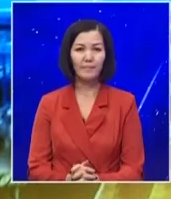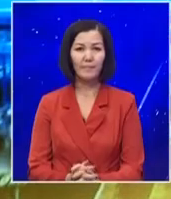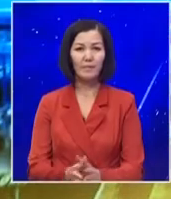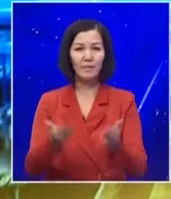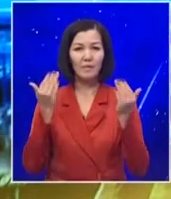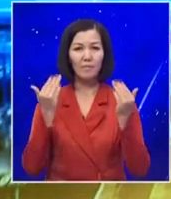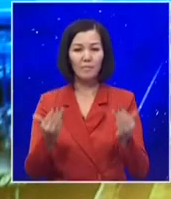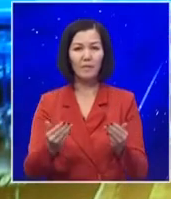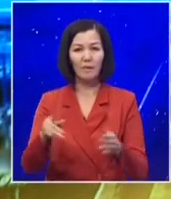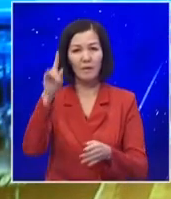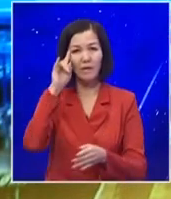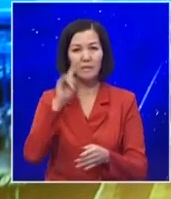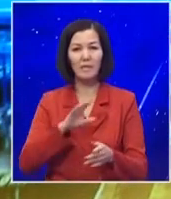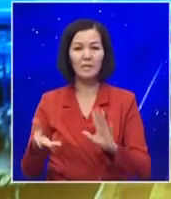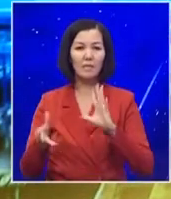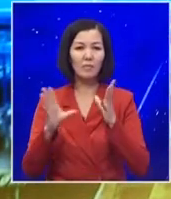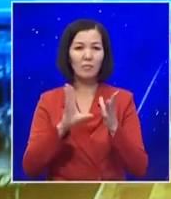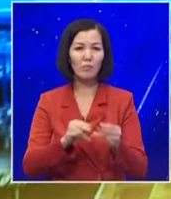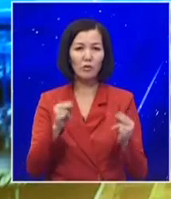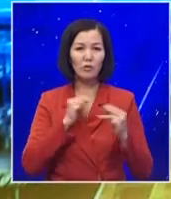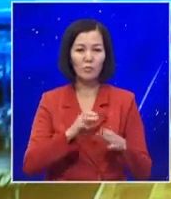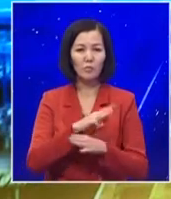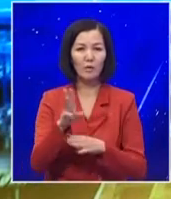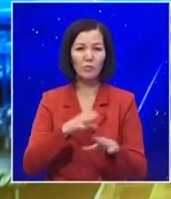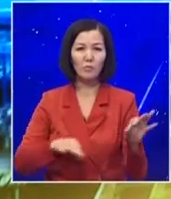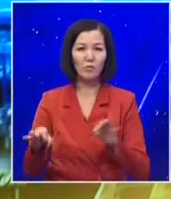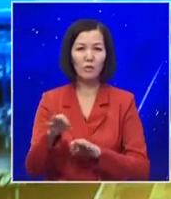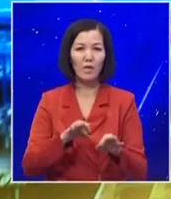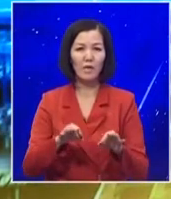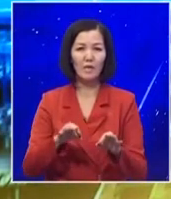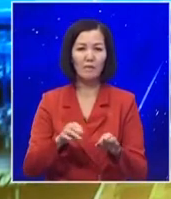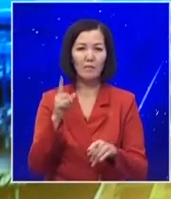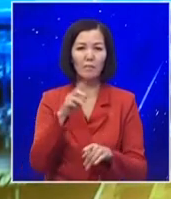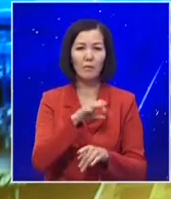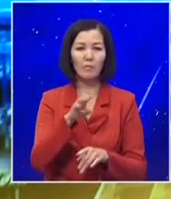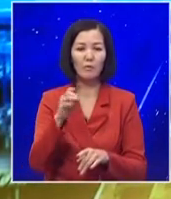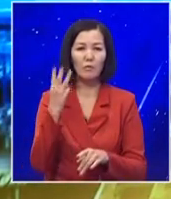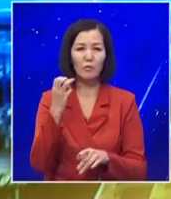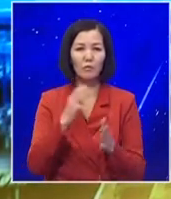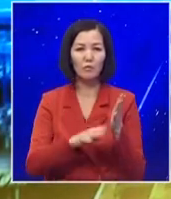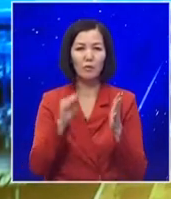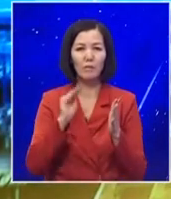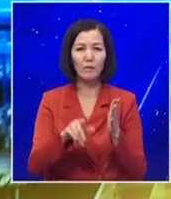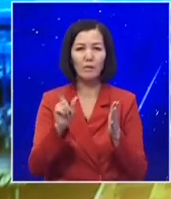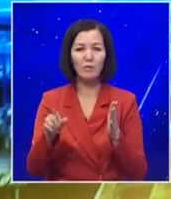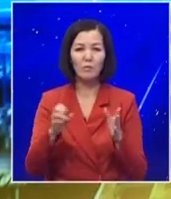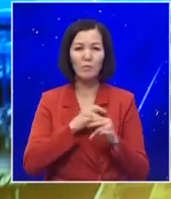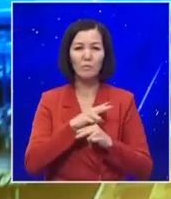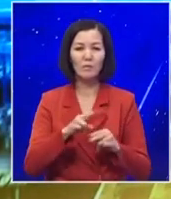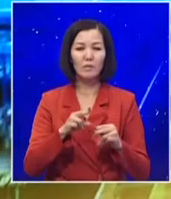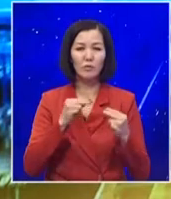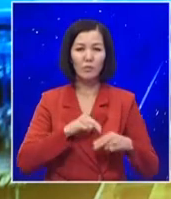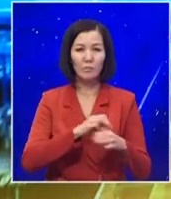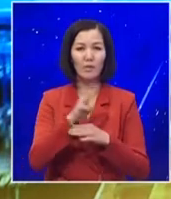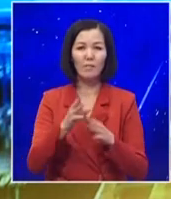Елімізде жұмыспен қамту шараларымен 1 миллион 390 мың адам қамтылған. Оның 730 мыңы тұрақты жұмысқа